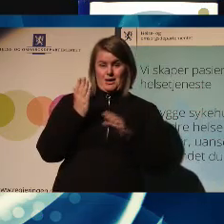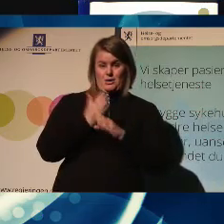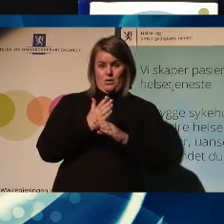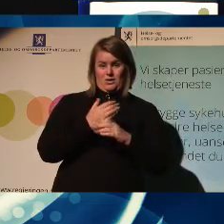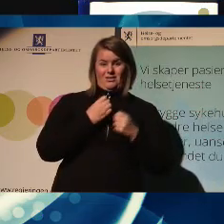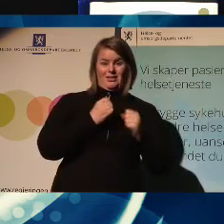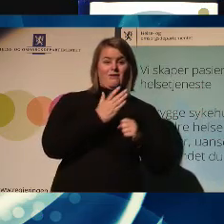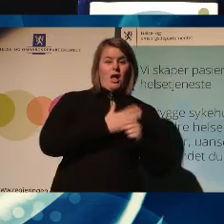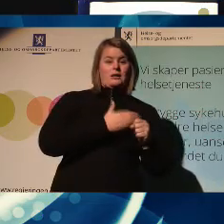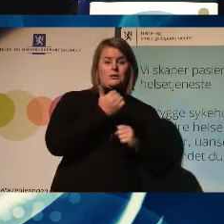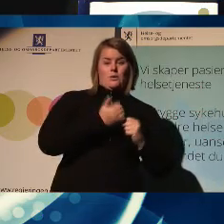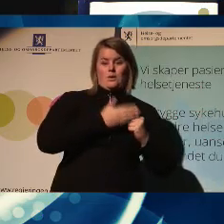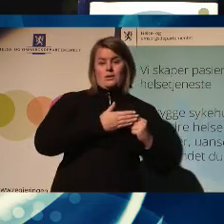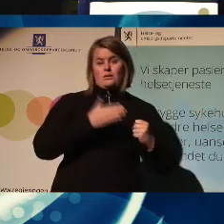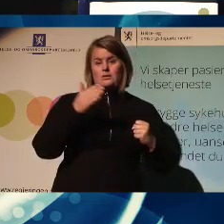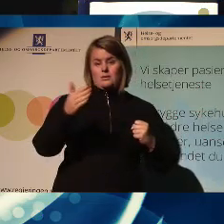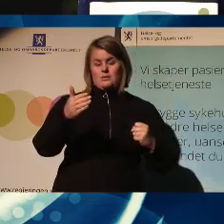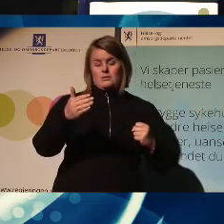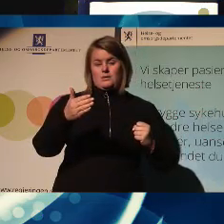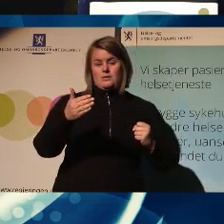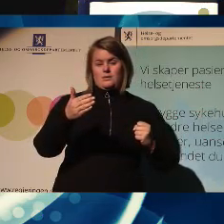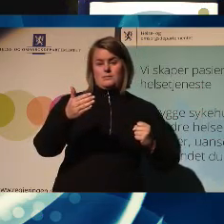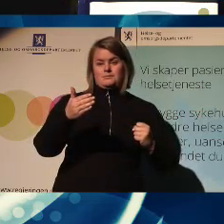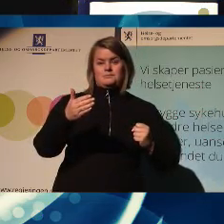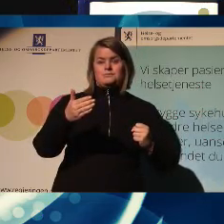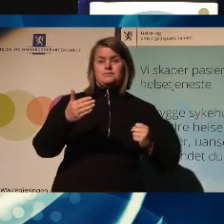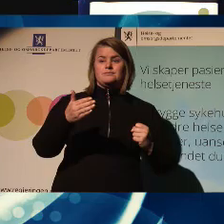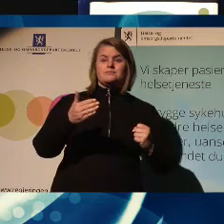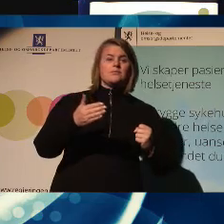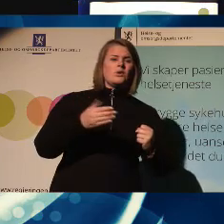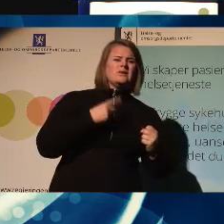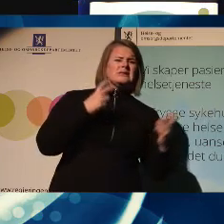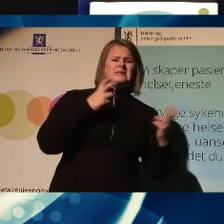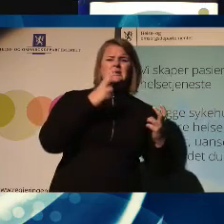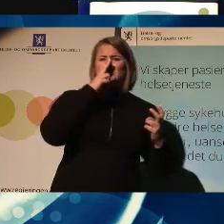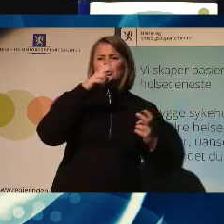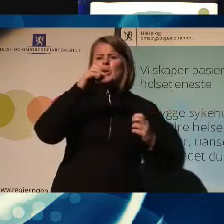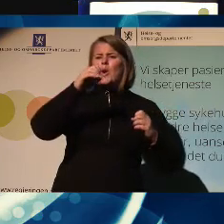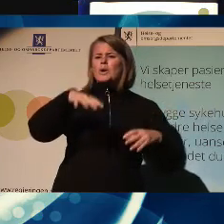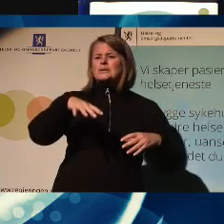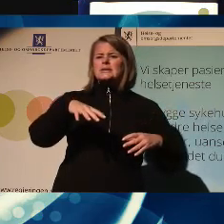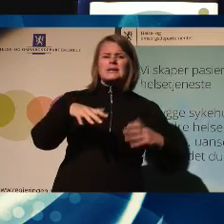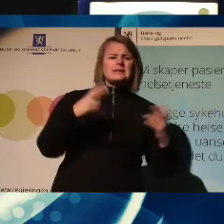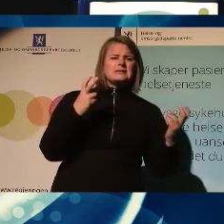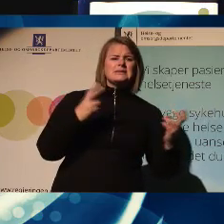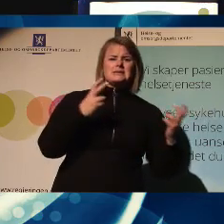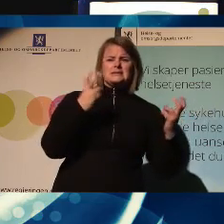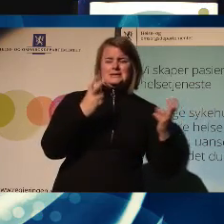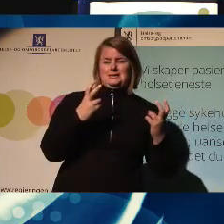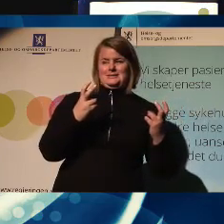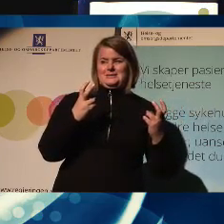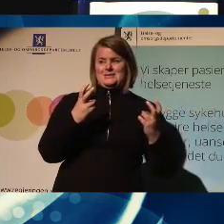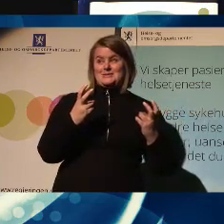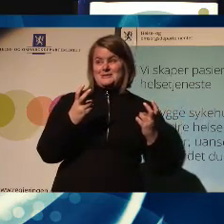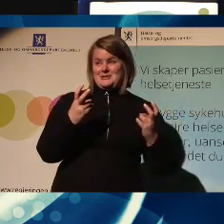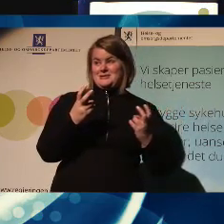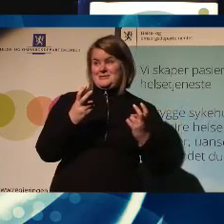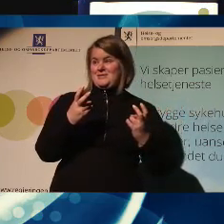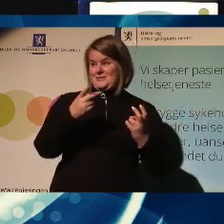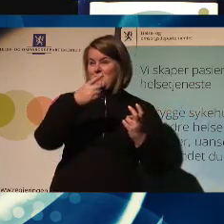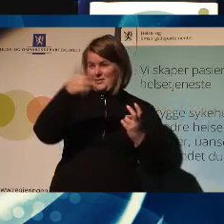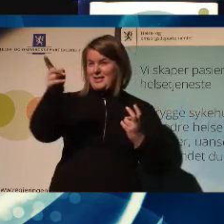til. Jobben med å finne nye løsninger, den er i gang. Og det er det jo mange av dere som sitter her i salen som